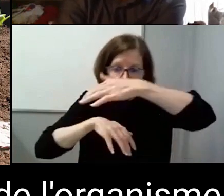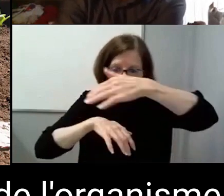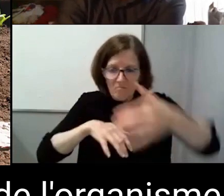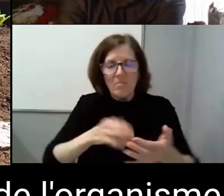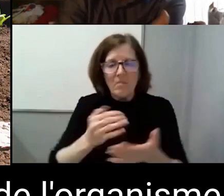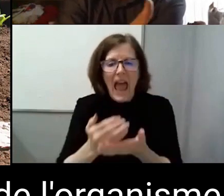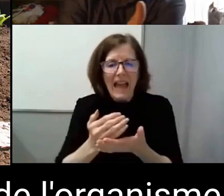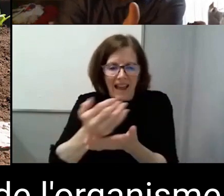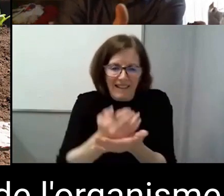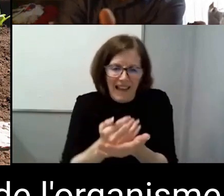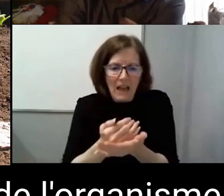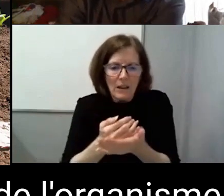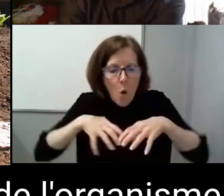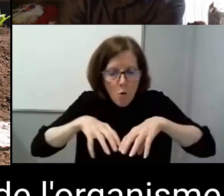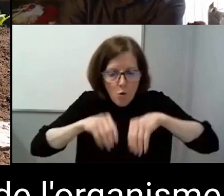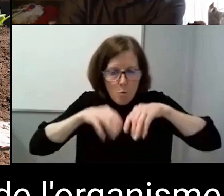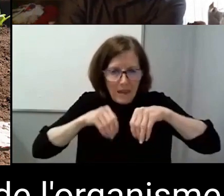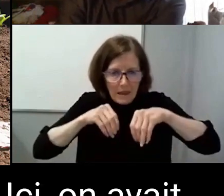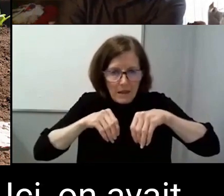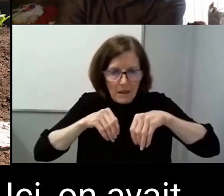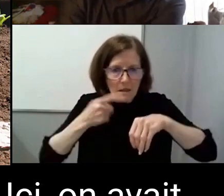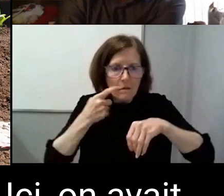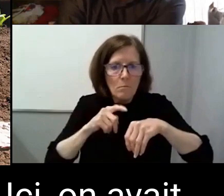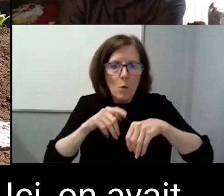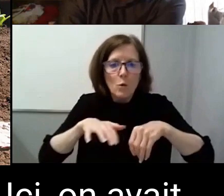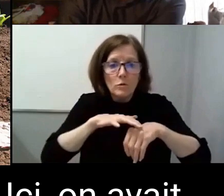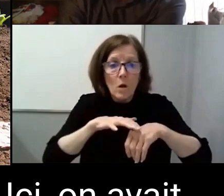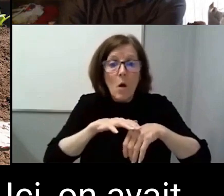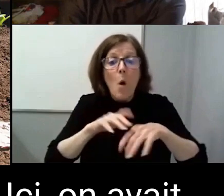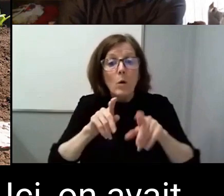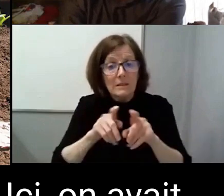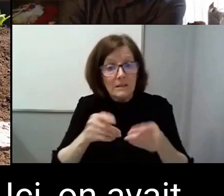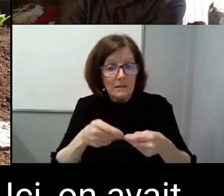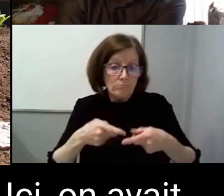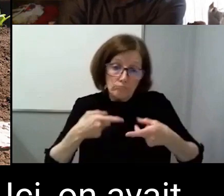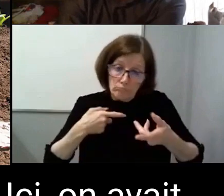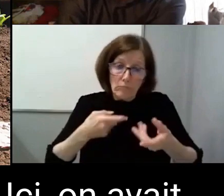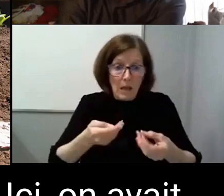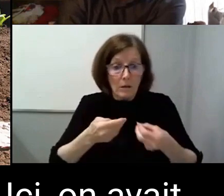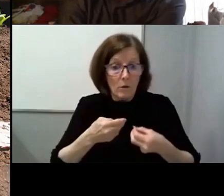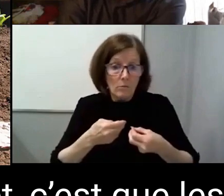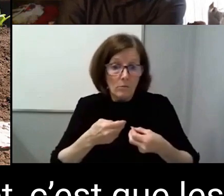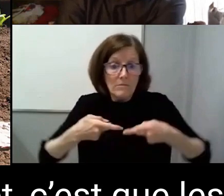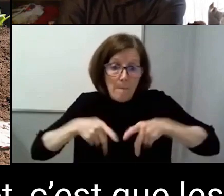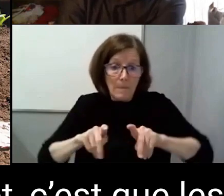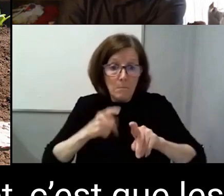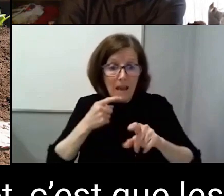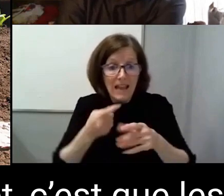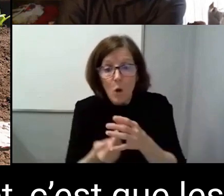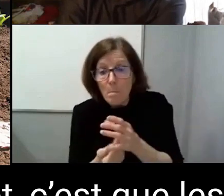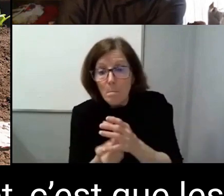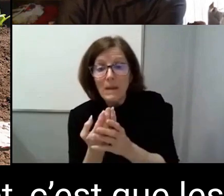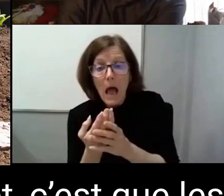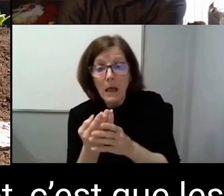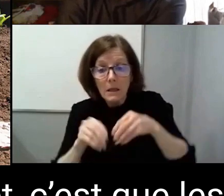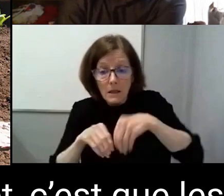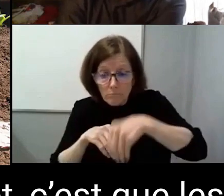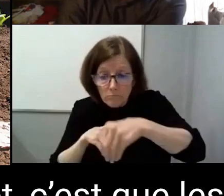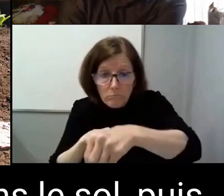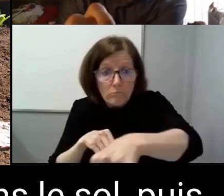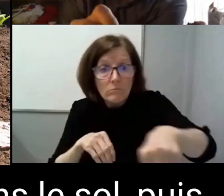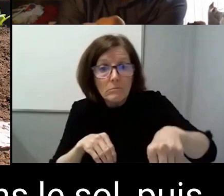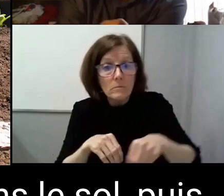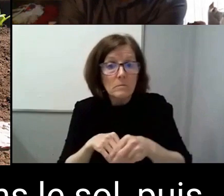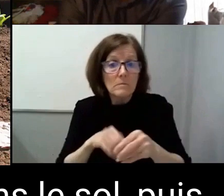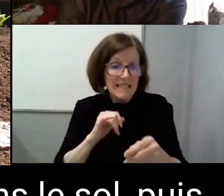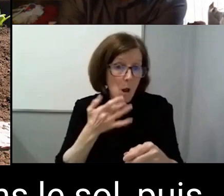l'humidité de l'organisme. Puis, ça nous permet aussi d'aller planter. Ici, on avait mis des zucchinis. Puis, dans le fond, l'intérêt, c'est que les